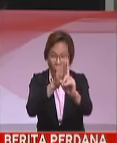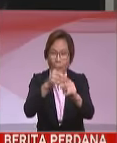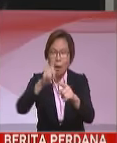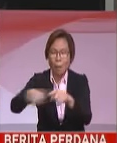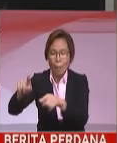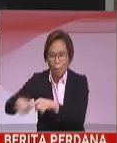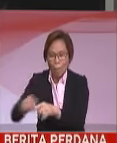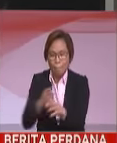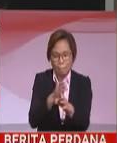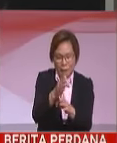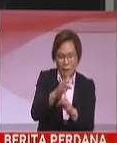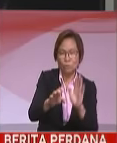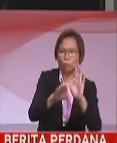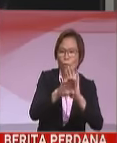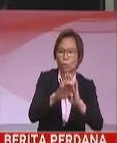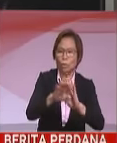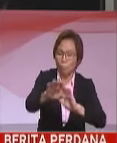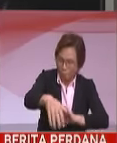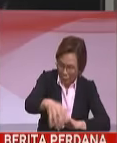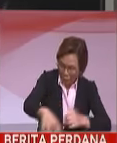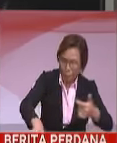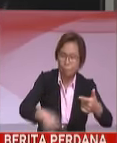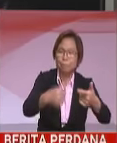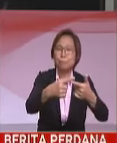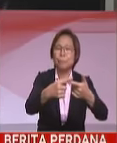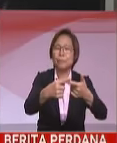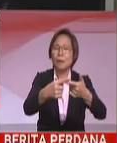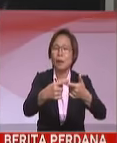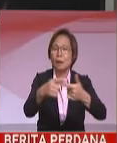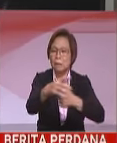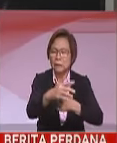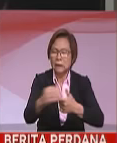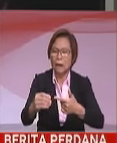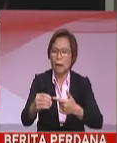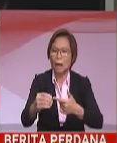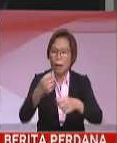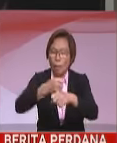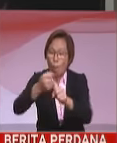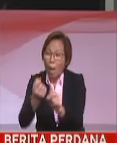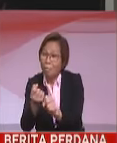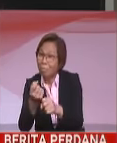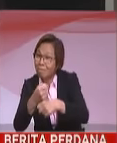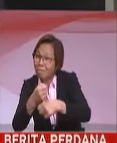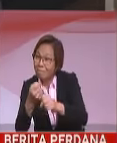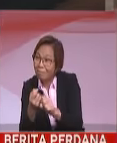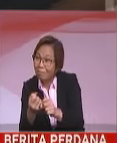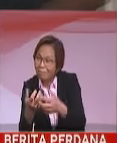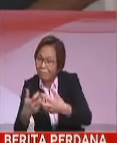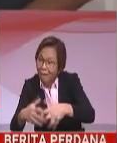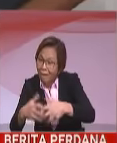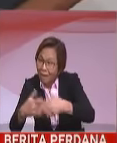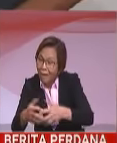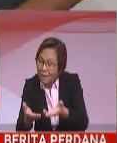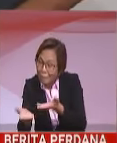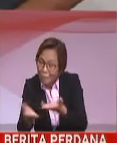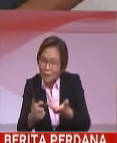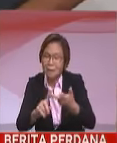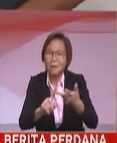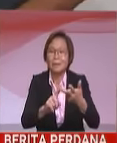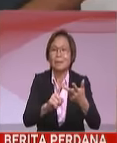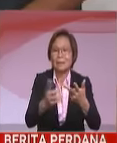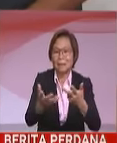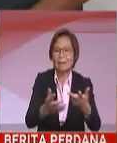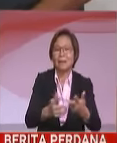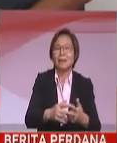bidang utama seperti pertanian dan juga dari segi pembuatan perkhidmatan. Terbaru, 5